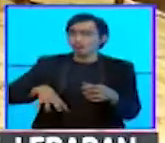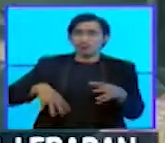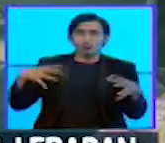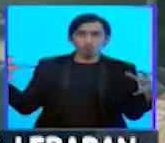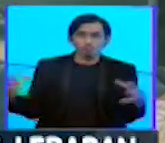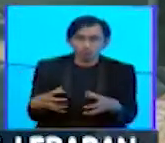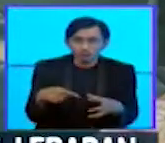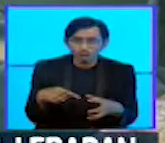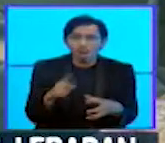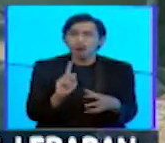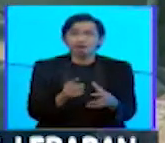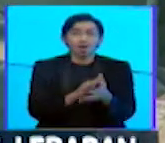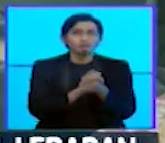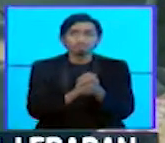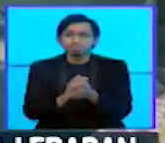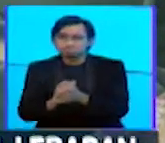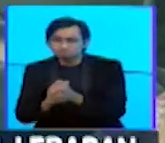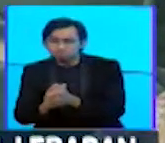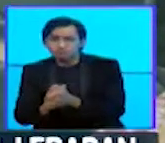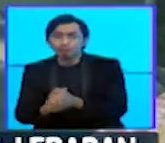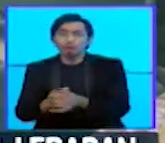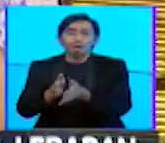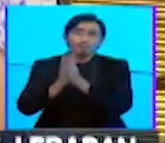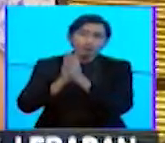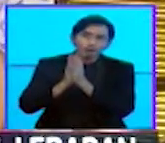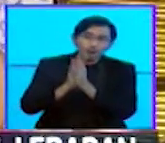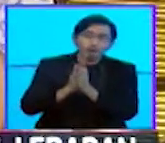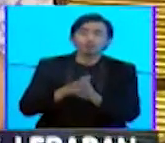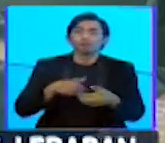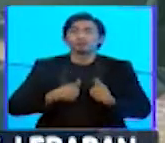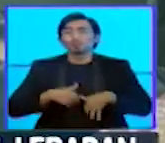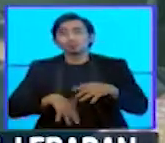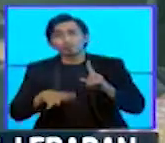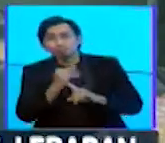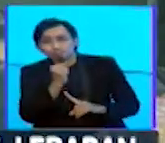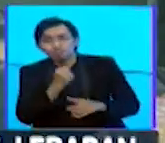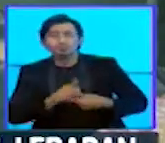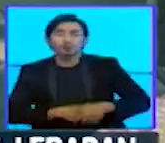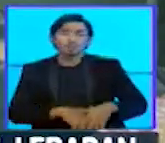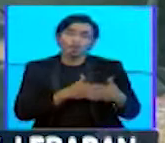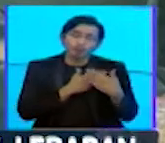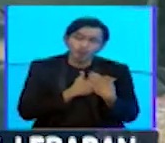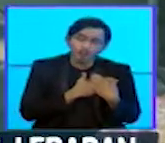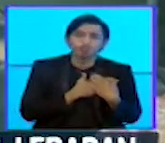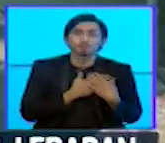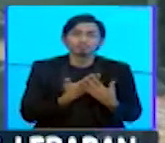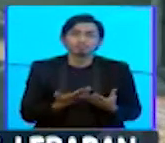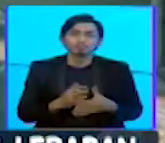merayakan hari kemenangan dan kembali ke Fitri ya, kembali kita ke fitrah